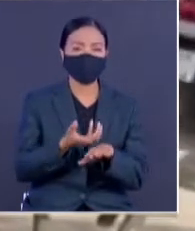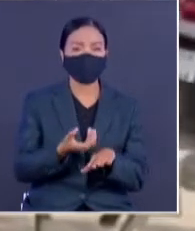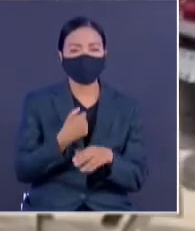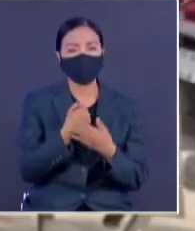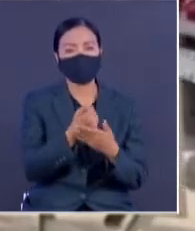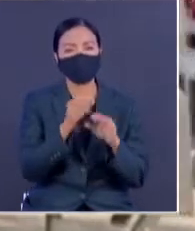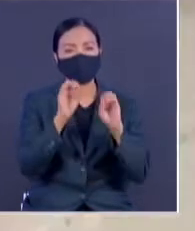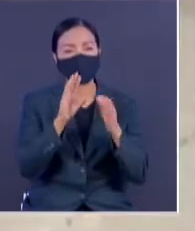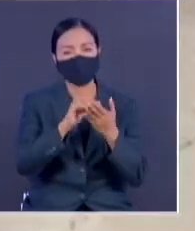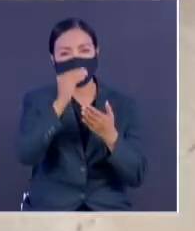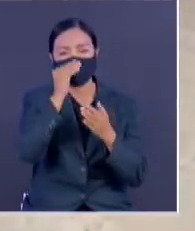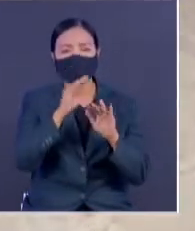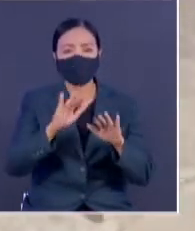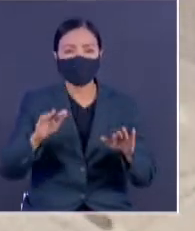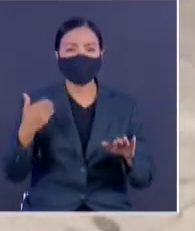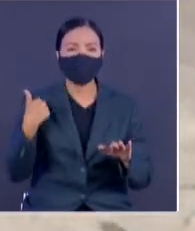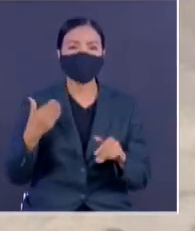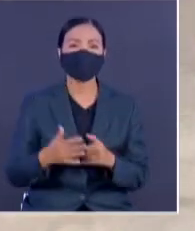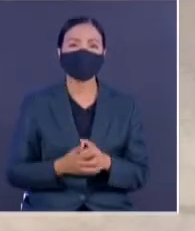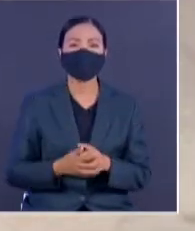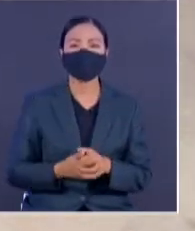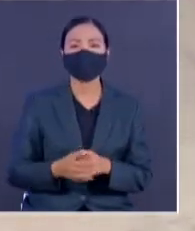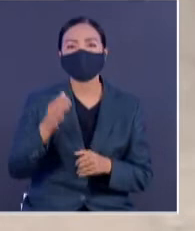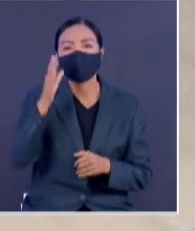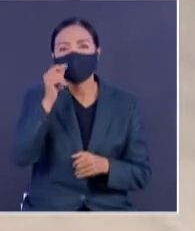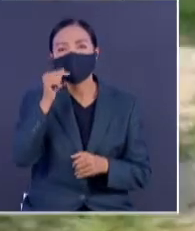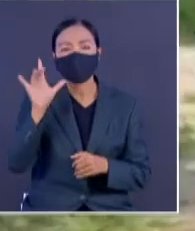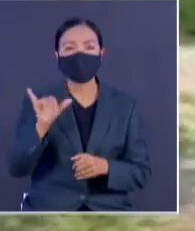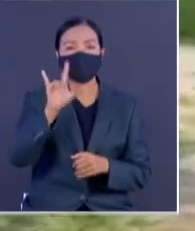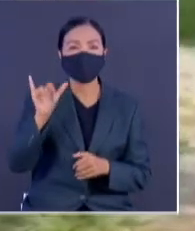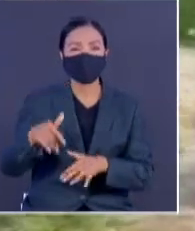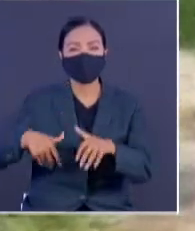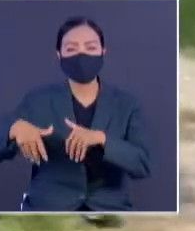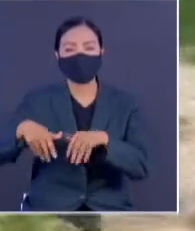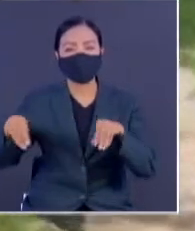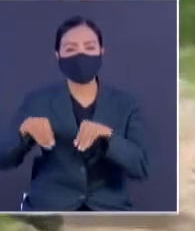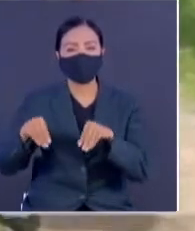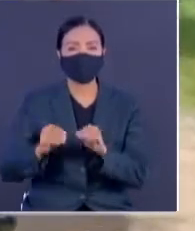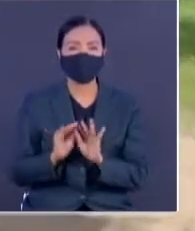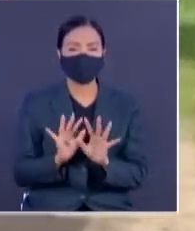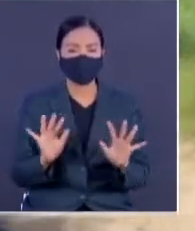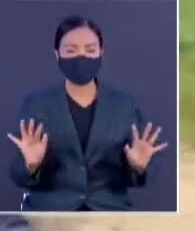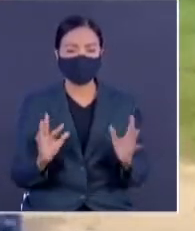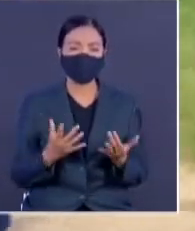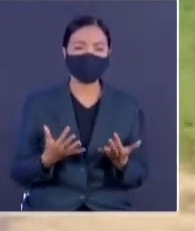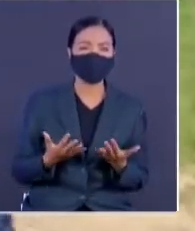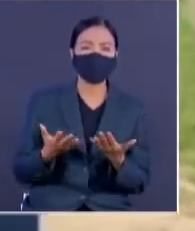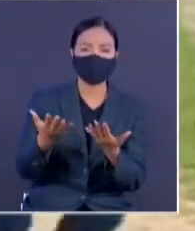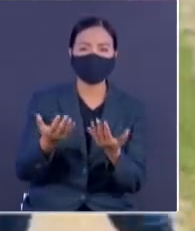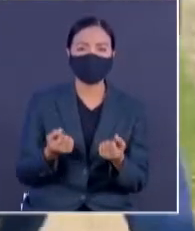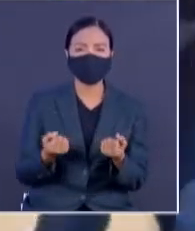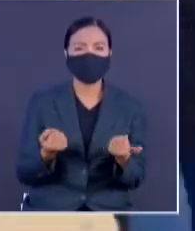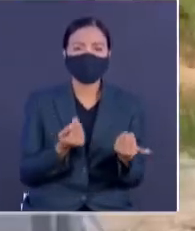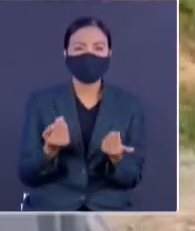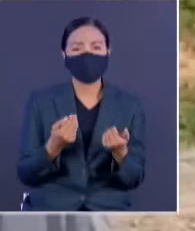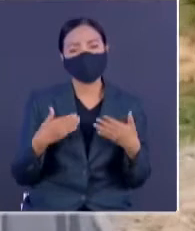ณครูนะคะรวมทั้งน้องๆด้วยค่ะขณะที่ผู้ปกครองและญาติๆรวมถึงชาวบ้านในพื้นที่ต่างมายืนรอรับบุตรหลานด้วยความคิดถึงและดีใจแ